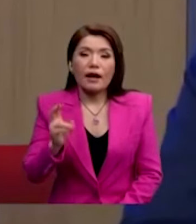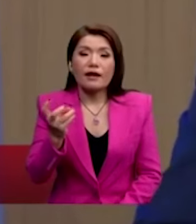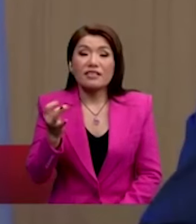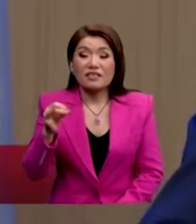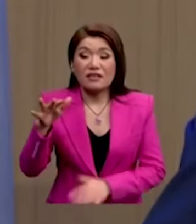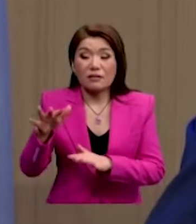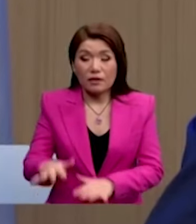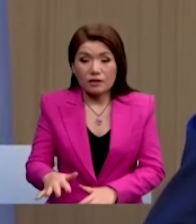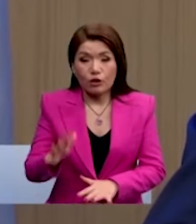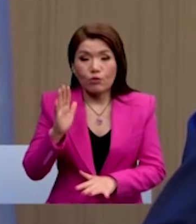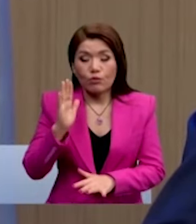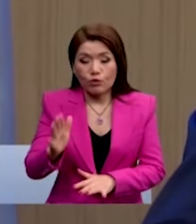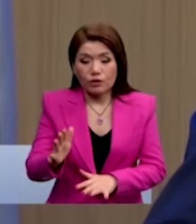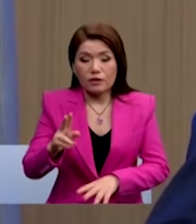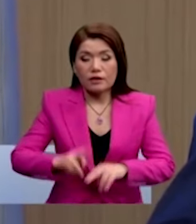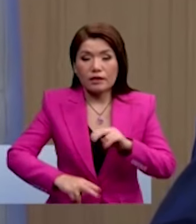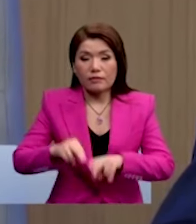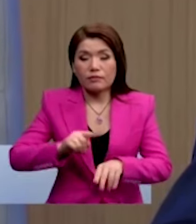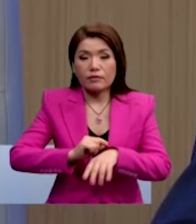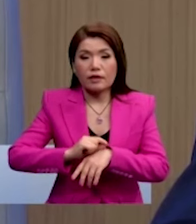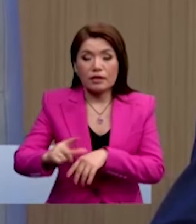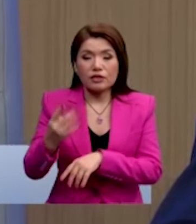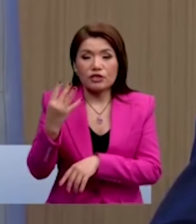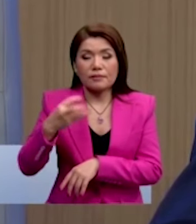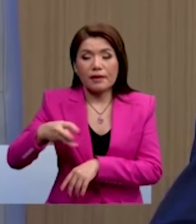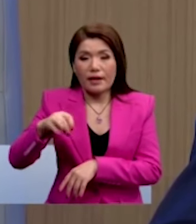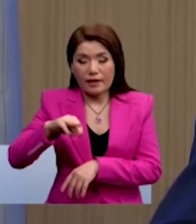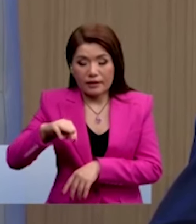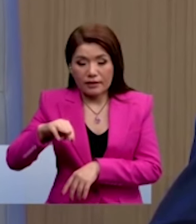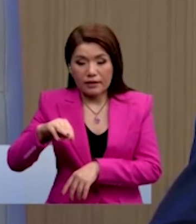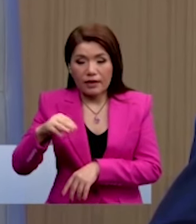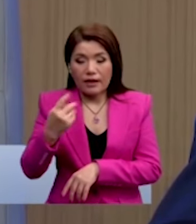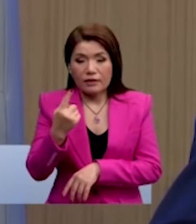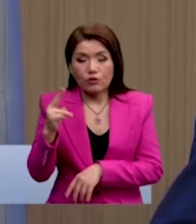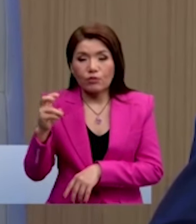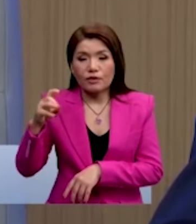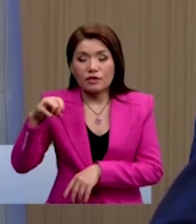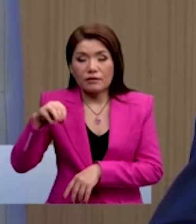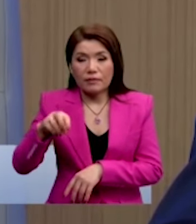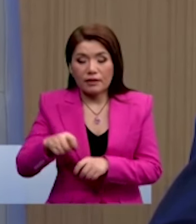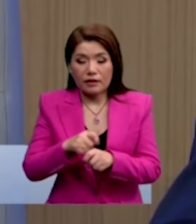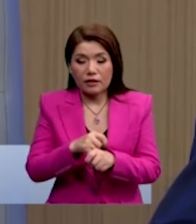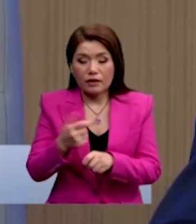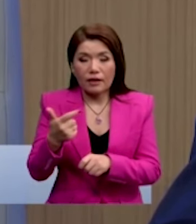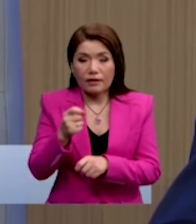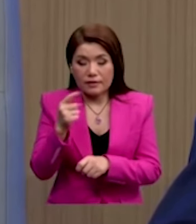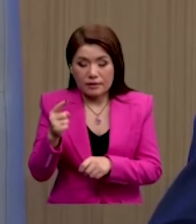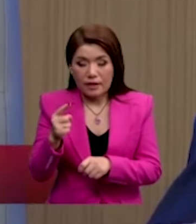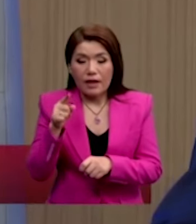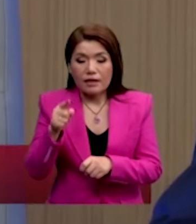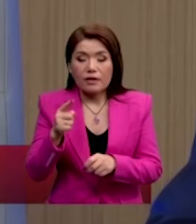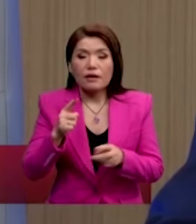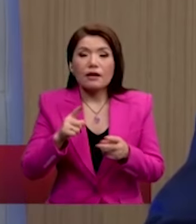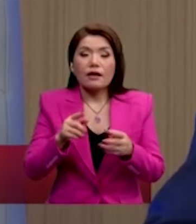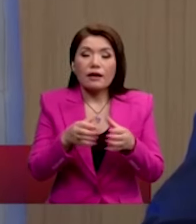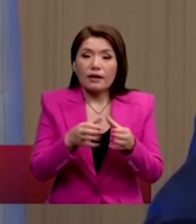Карачаганаке также будет осуществлено начало строительства завода 4 миллиарда кубических метров сухого газа. И